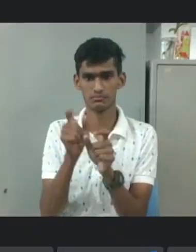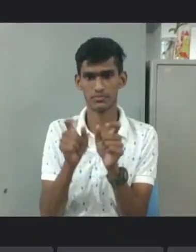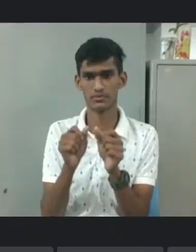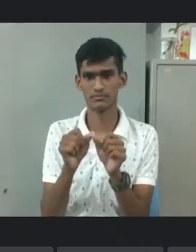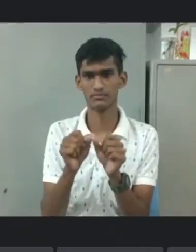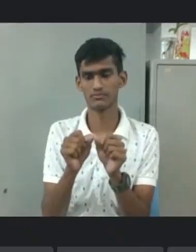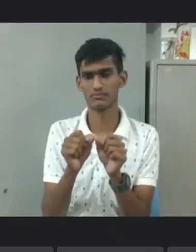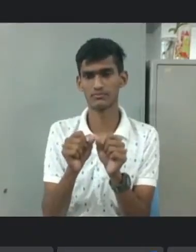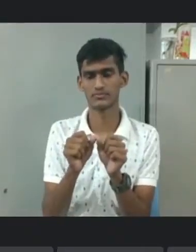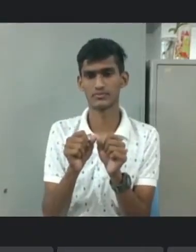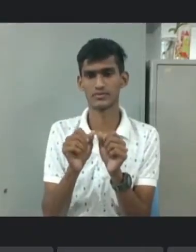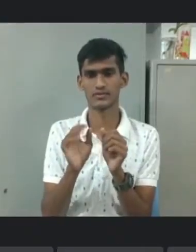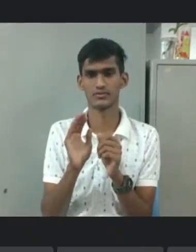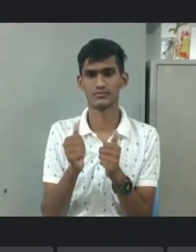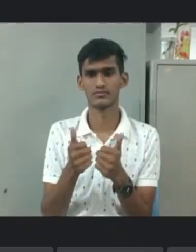ഡോക്ടർ.